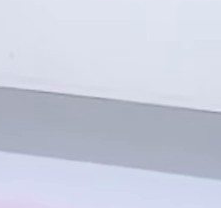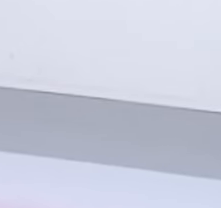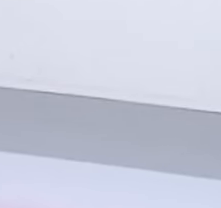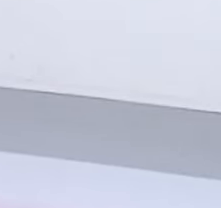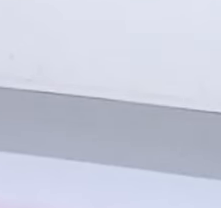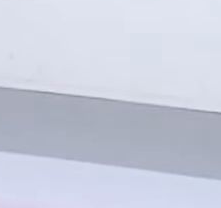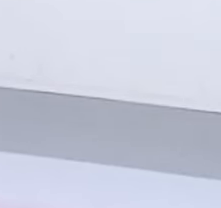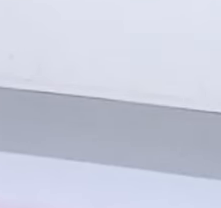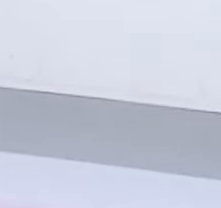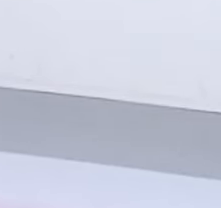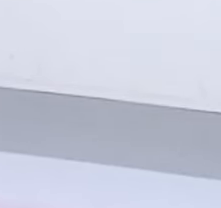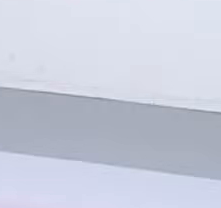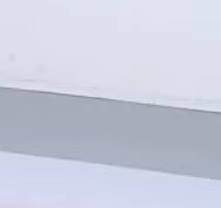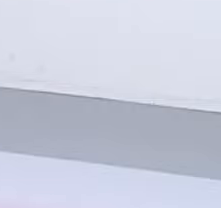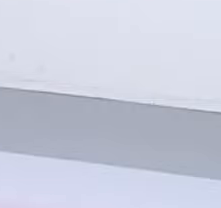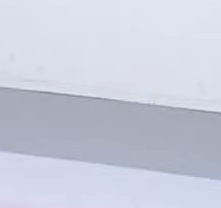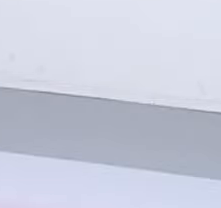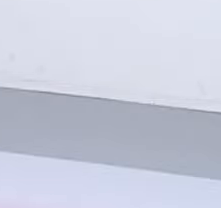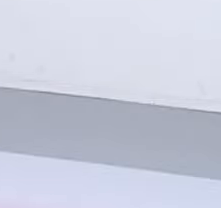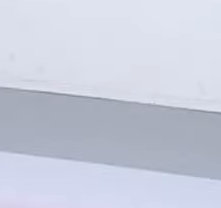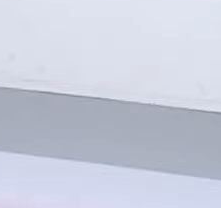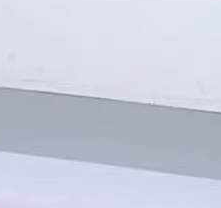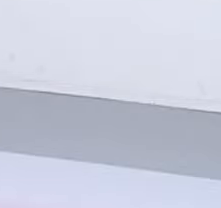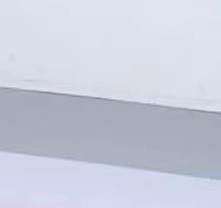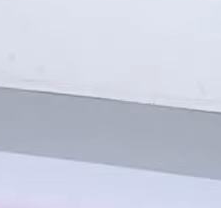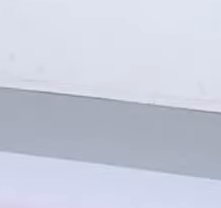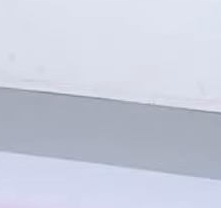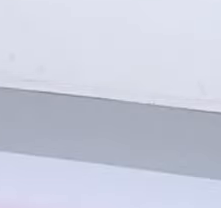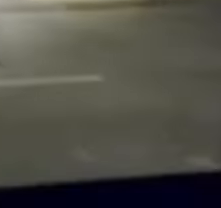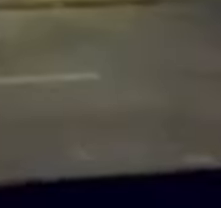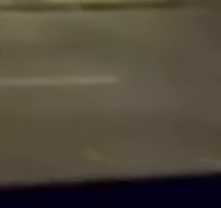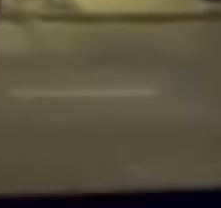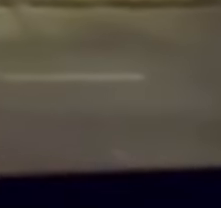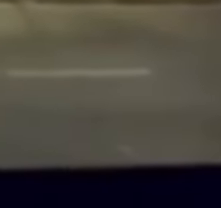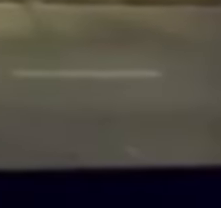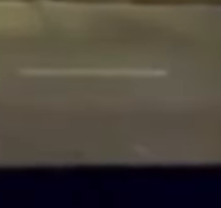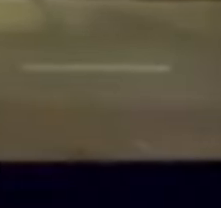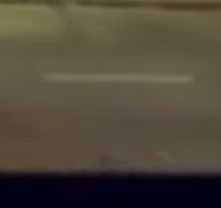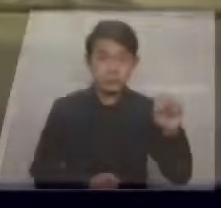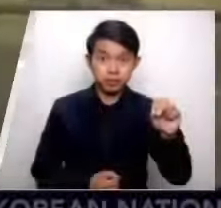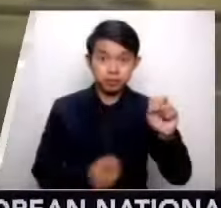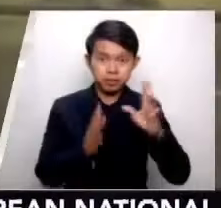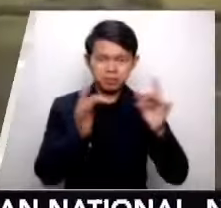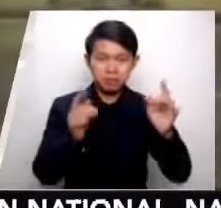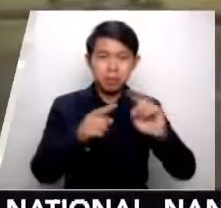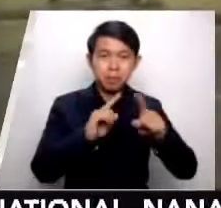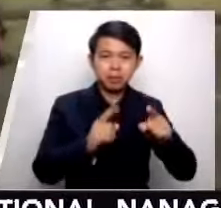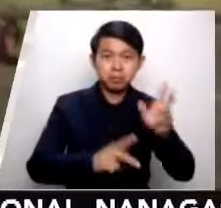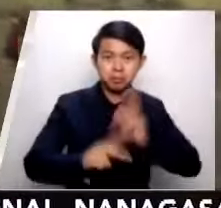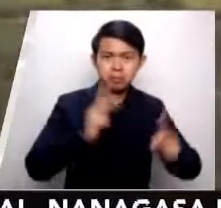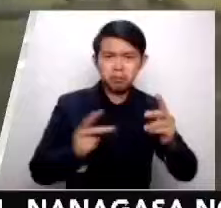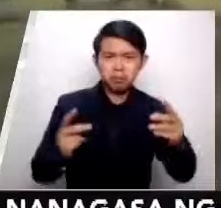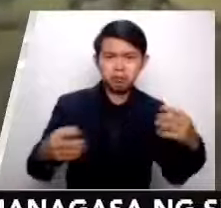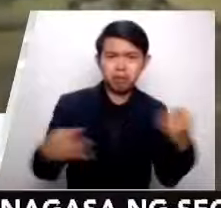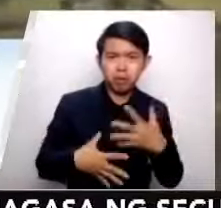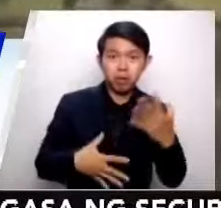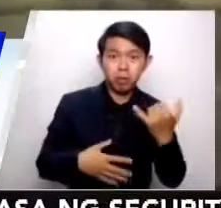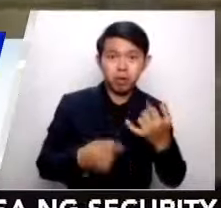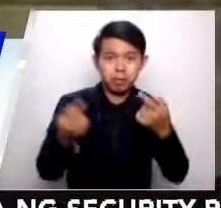Literal na takot ang idinulot ng Halloween mass shooting sa Amerika. 2 patay at 6 sugatan sa pamamaril sa gitna ng